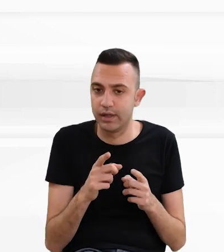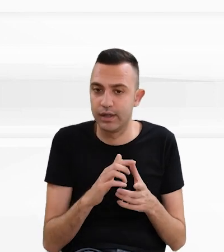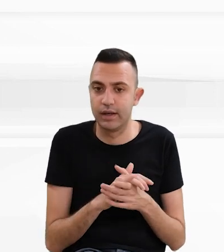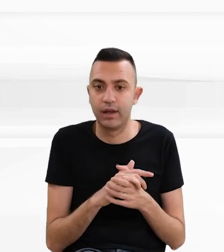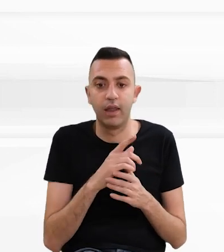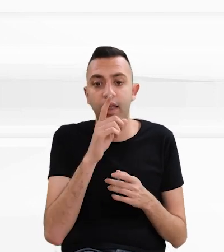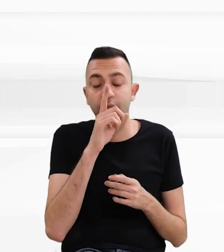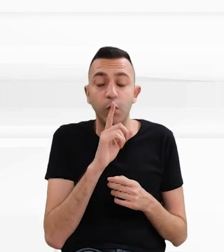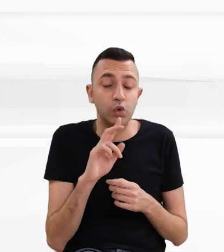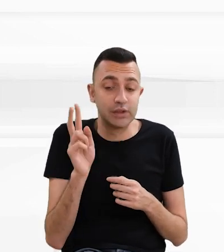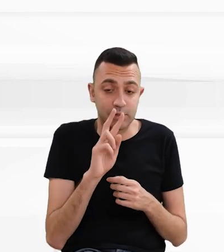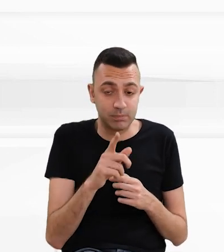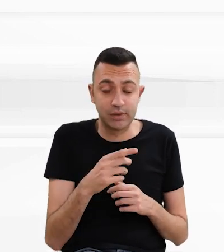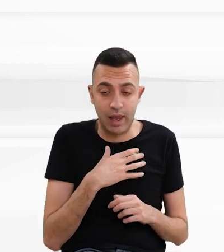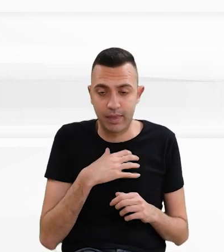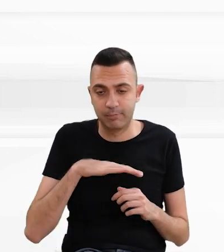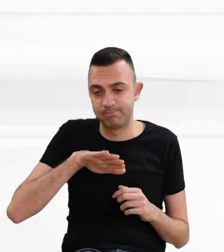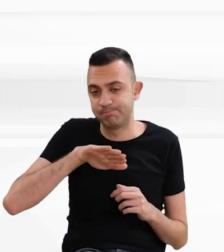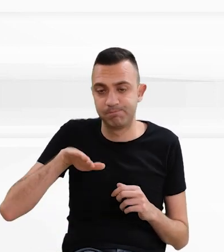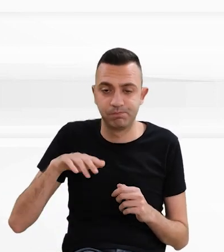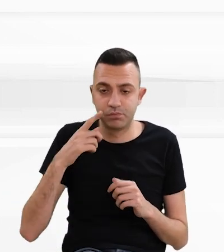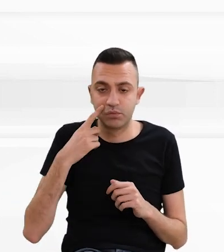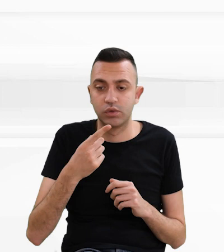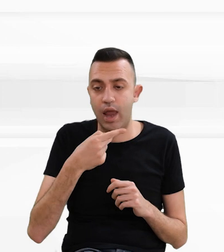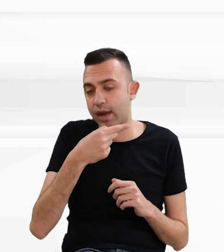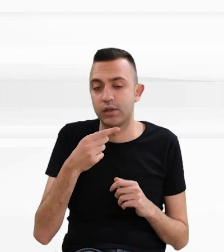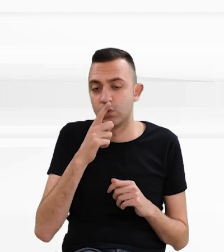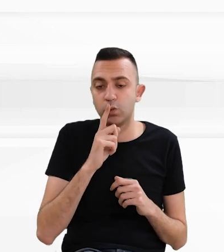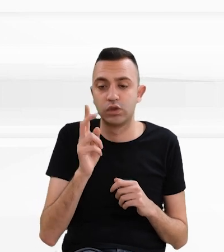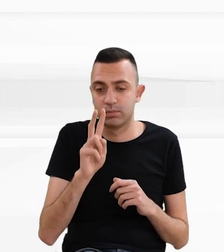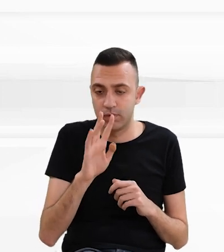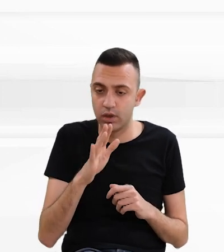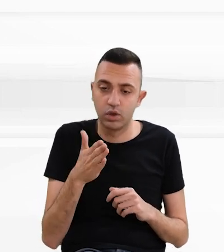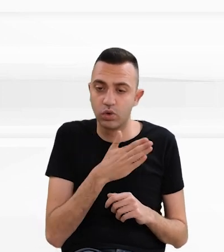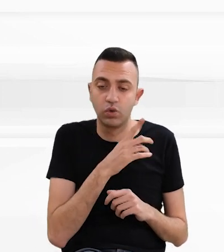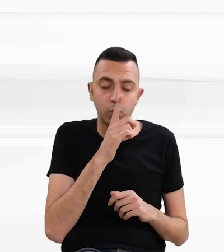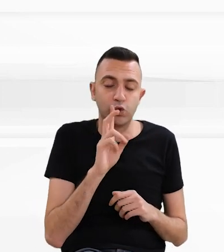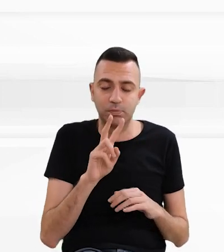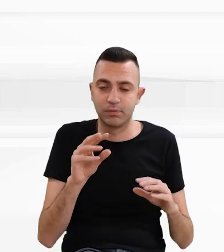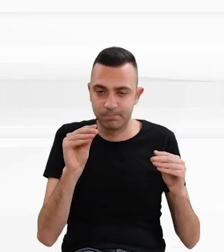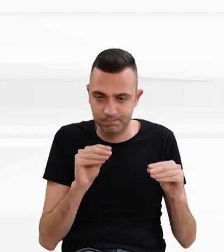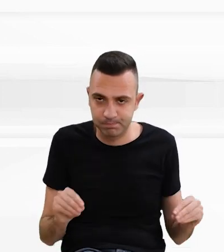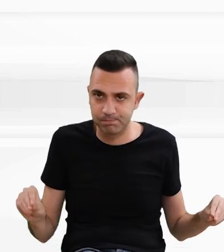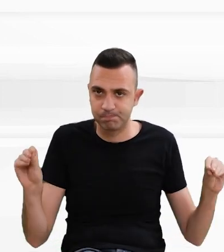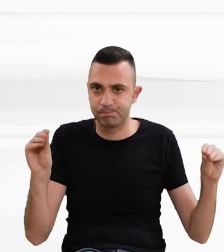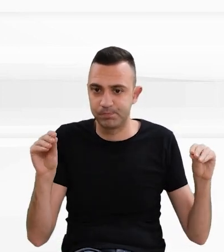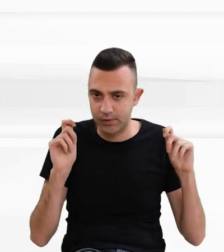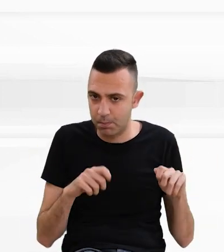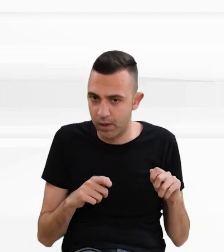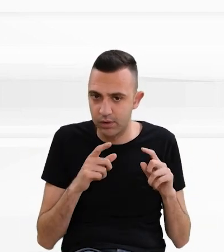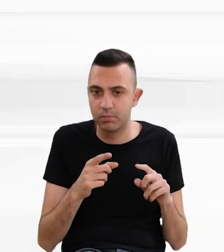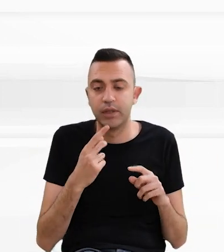şimdi eşit insandan yani -120 solundan da -120 ekleyelim